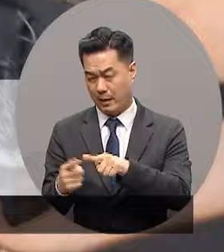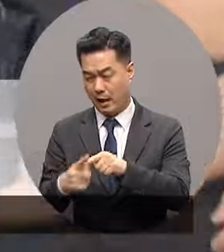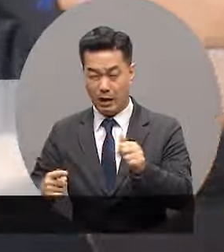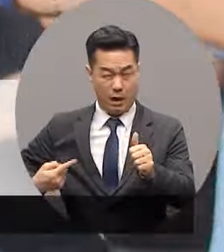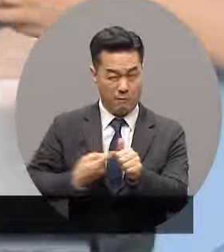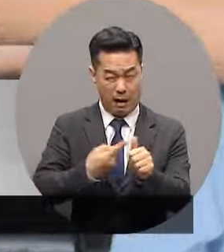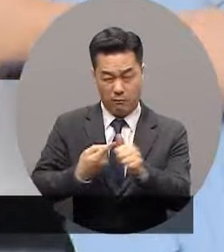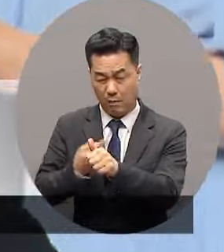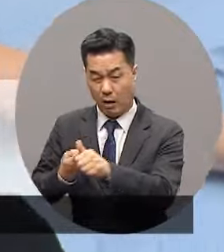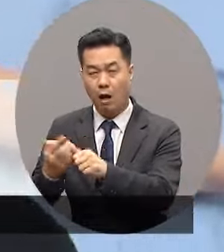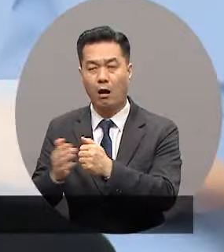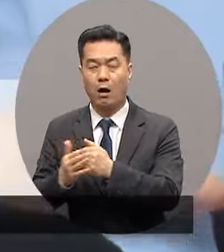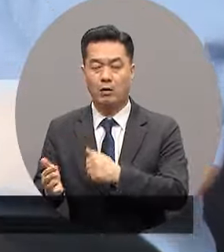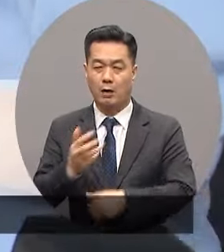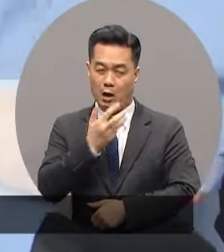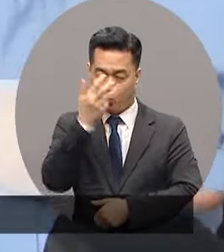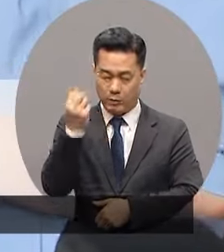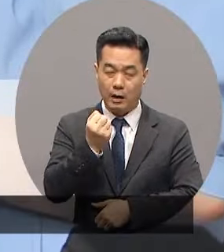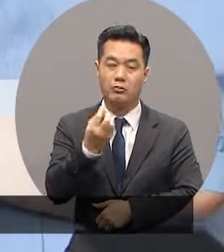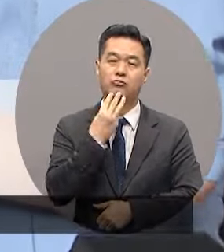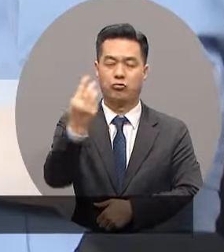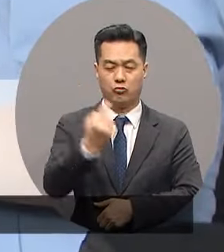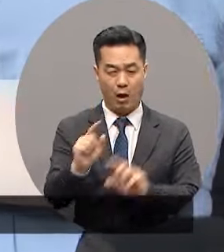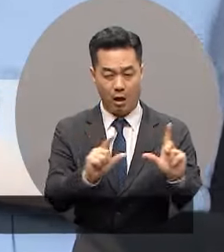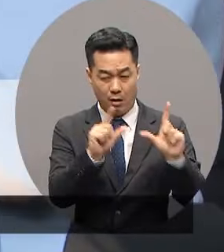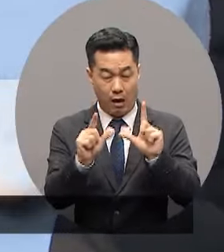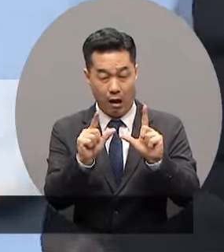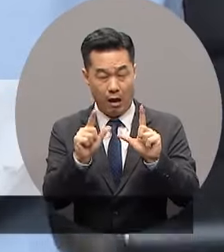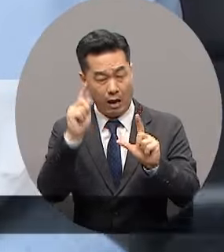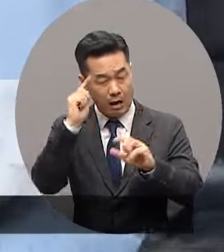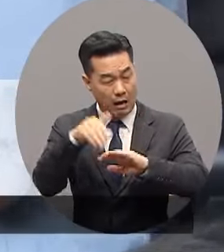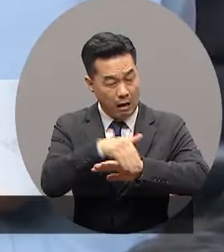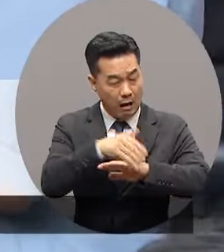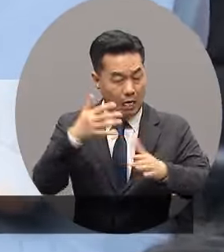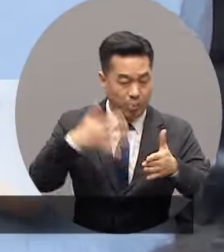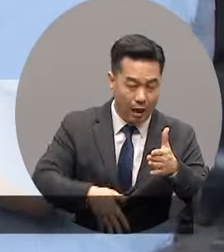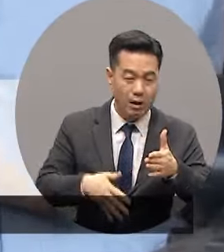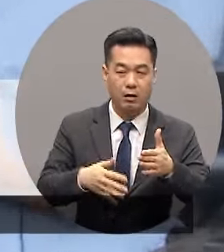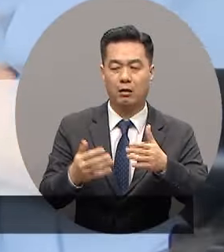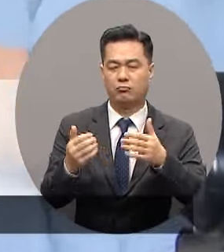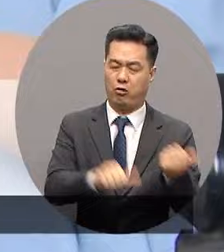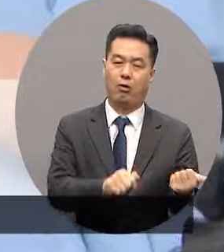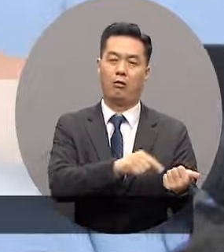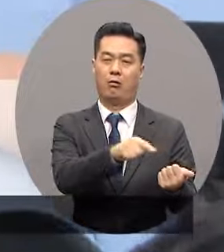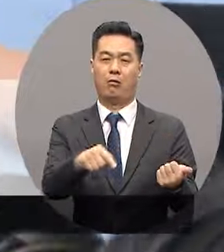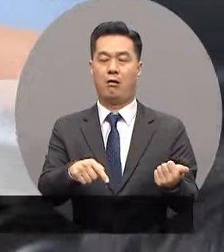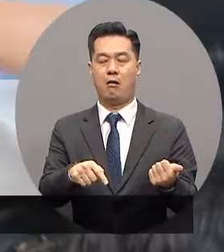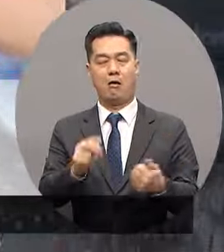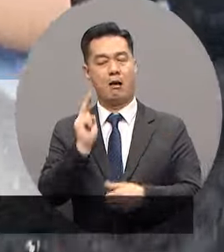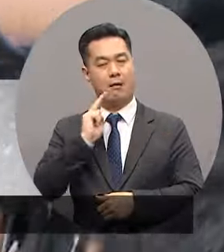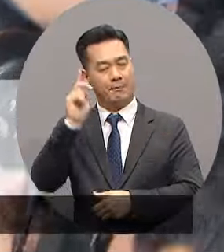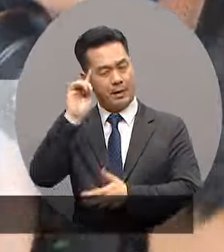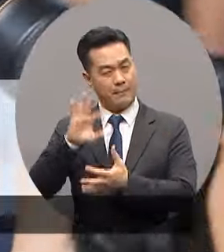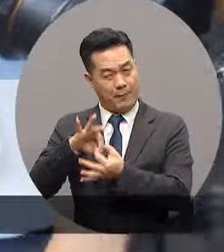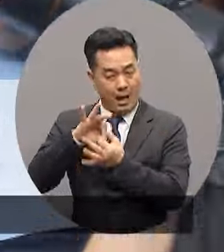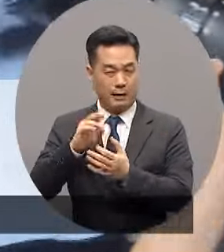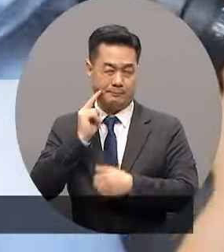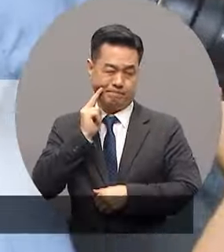마구질러 부푼 꿈을 안고 상경한 청년이 뜻을 펼치지 못하고 생명을 마쳤다며 극도로